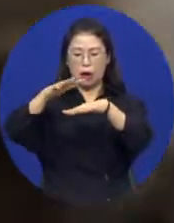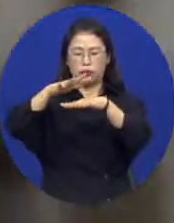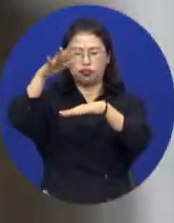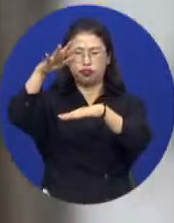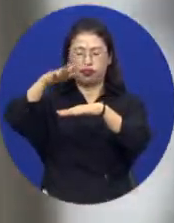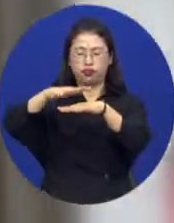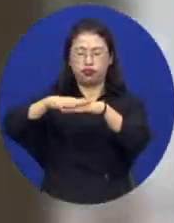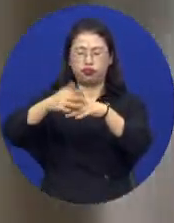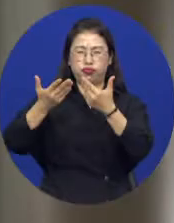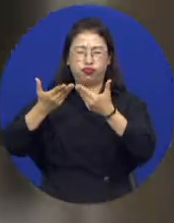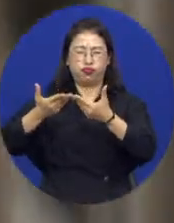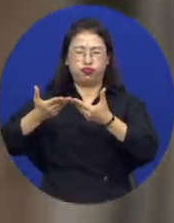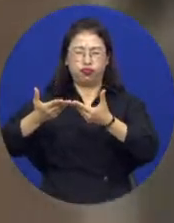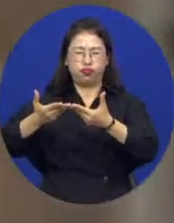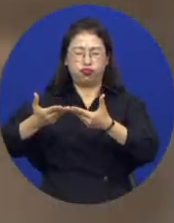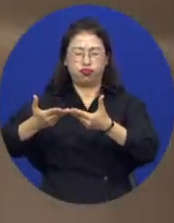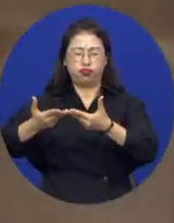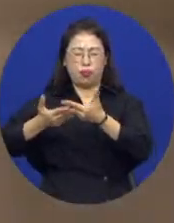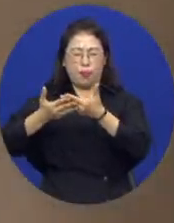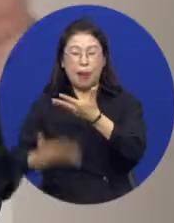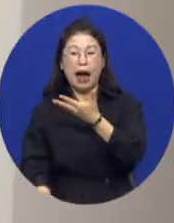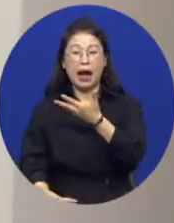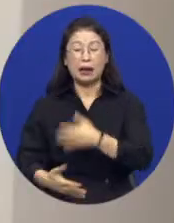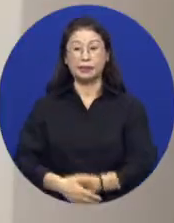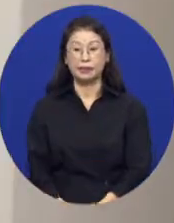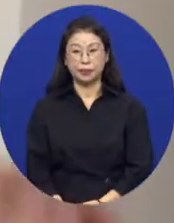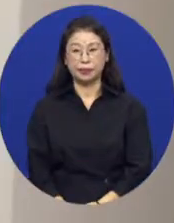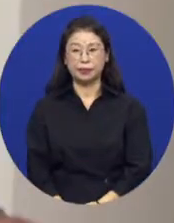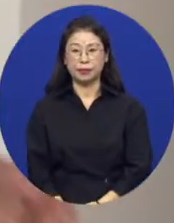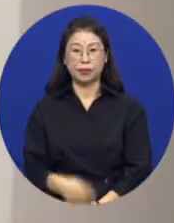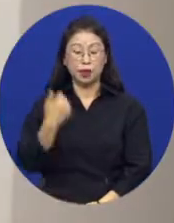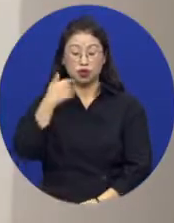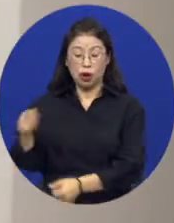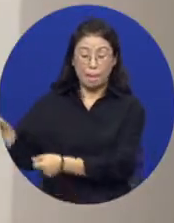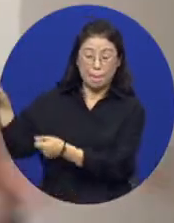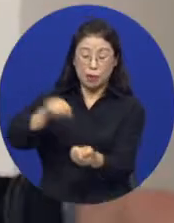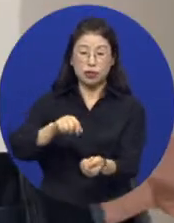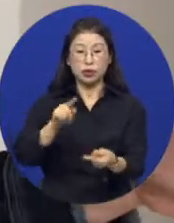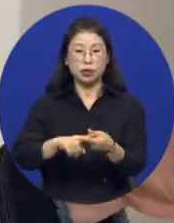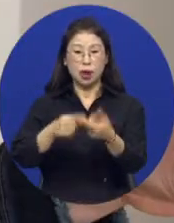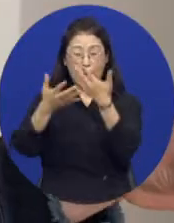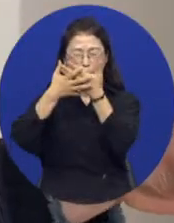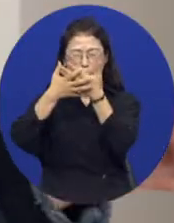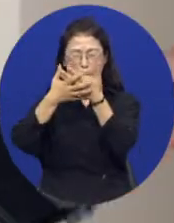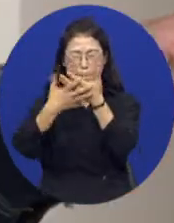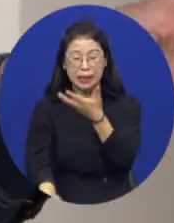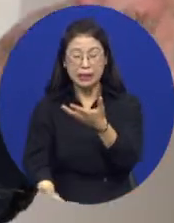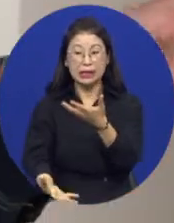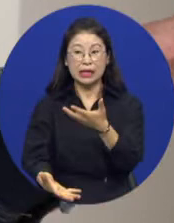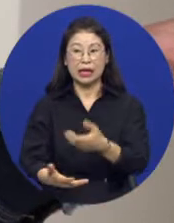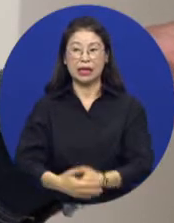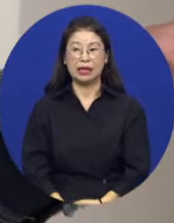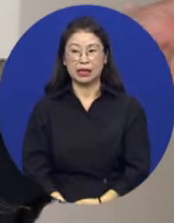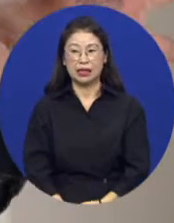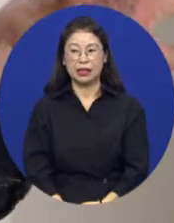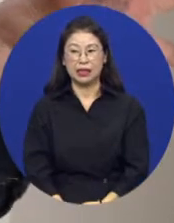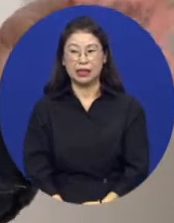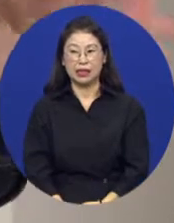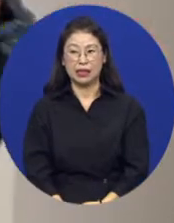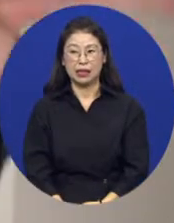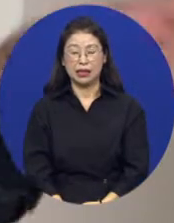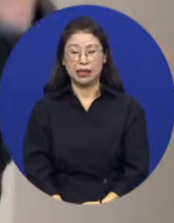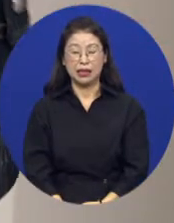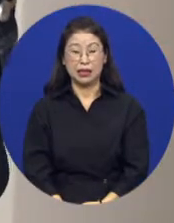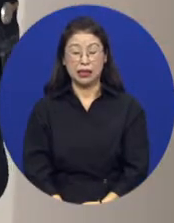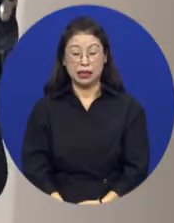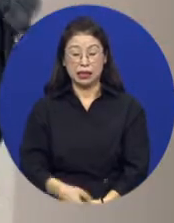못한 석고보드가 통째로 떨어졌습니다. 물 그냥 누가 비운 것처럼 와장창 하면서 물같이 떨어지면서